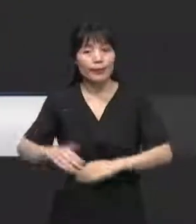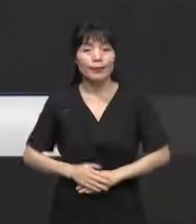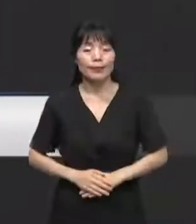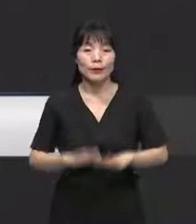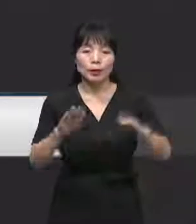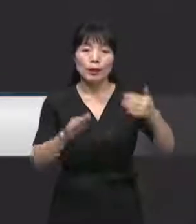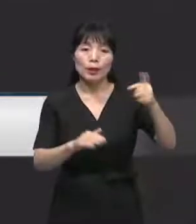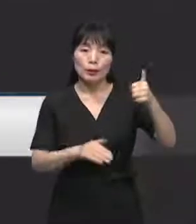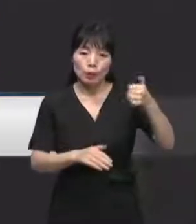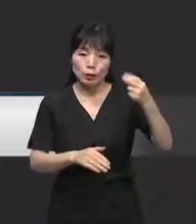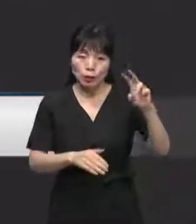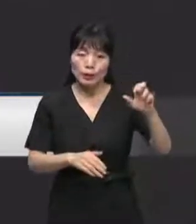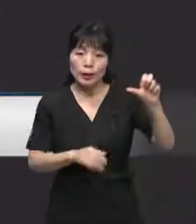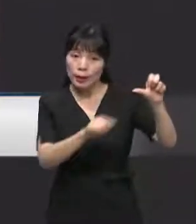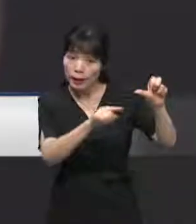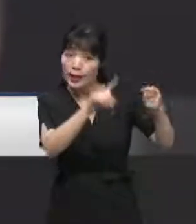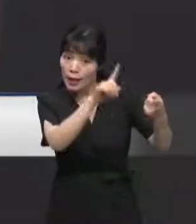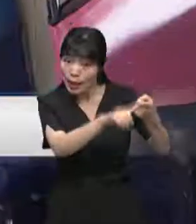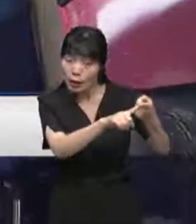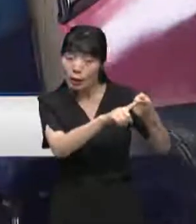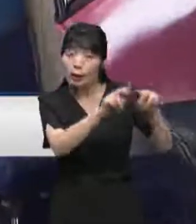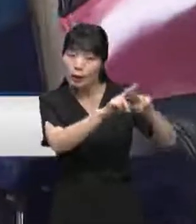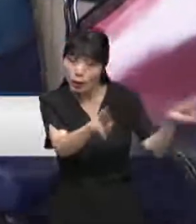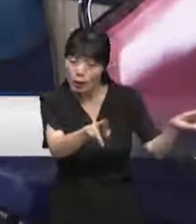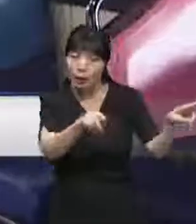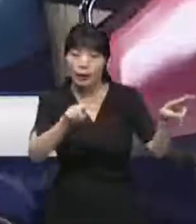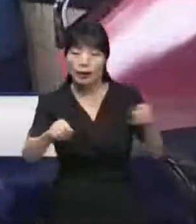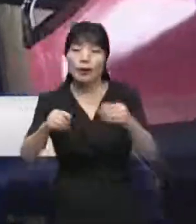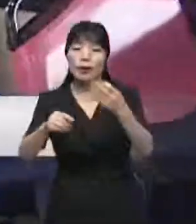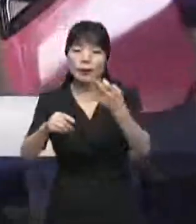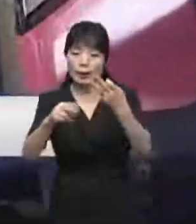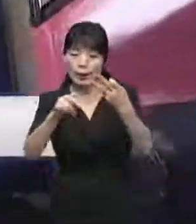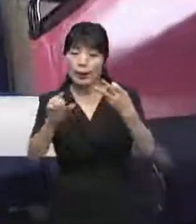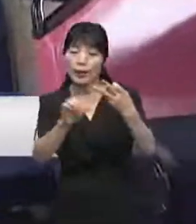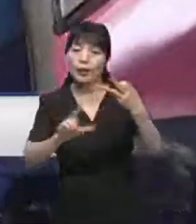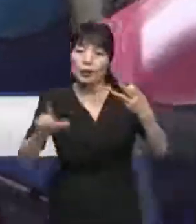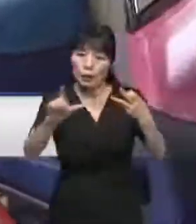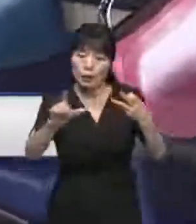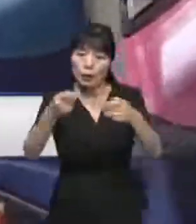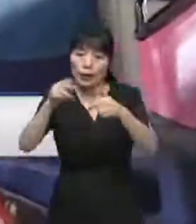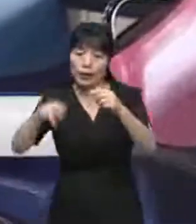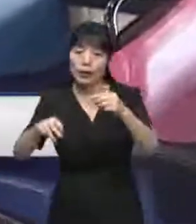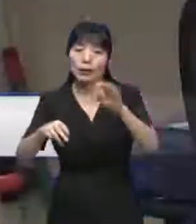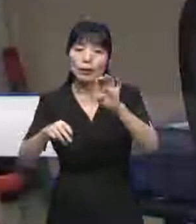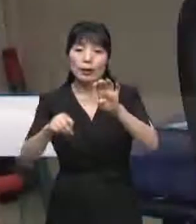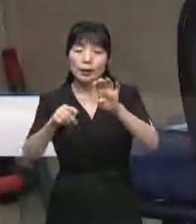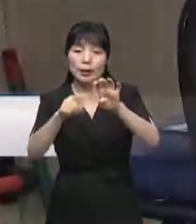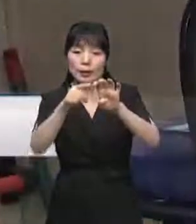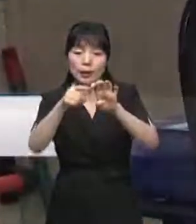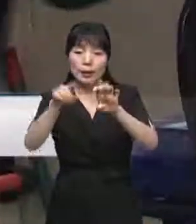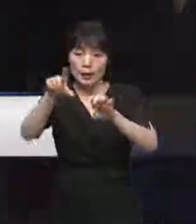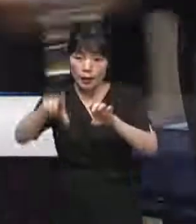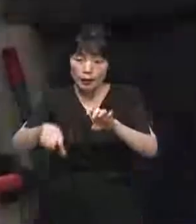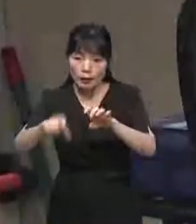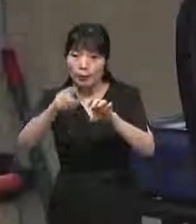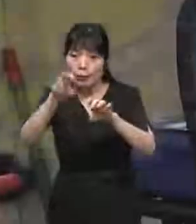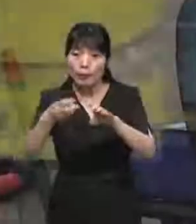노선은 폐지되고 대신 13개의 간선 지선 노선과 인천 이음버스라는 18개의 노선이